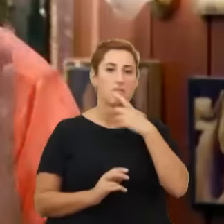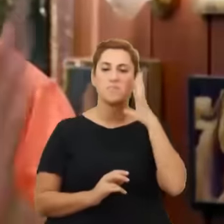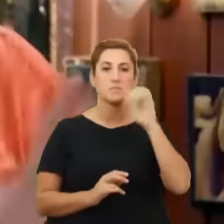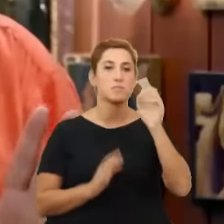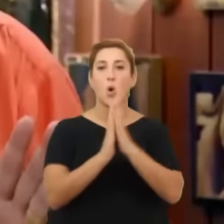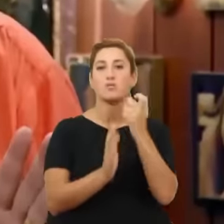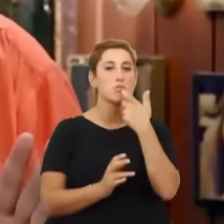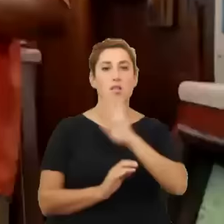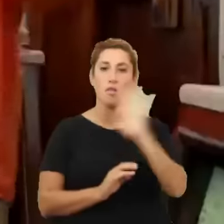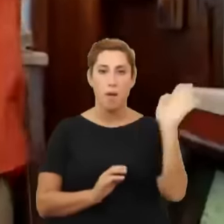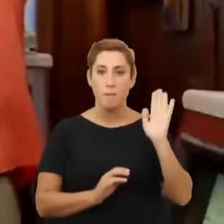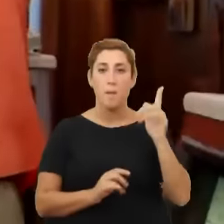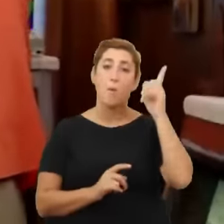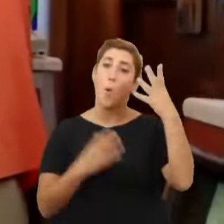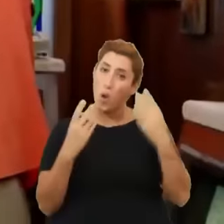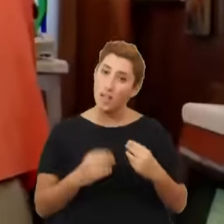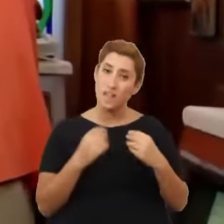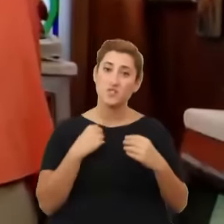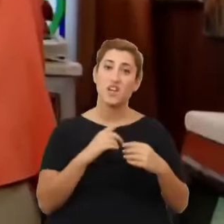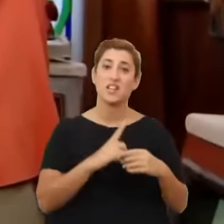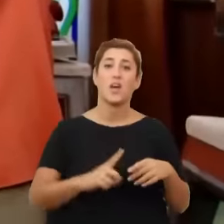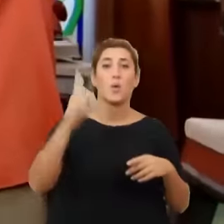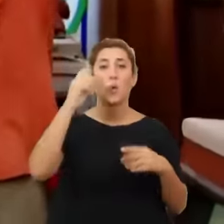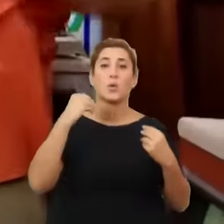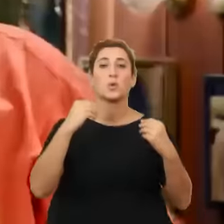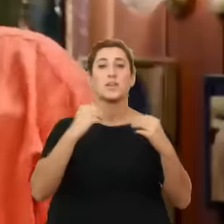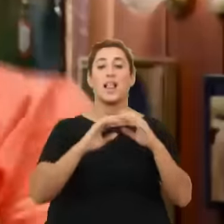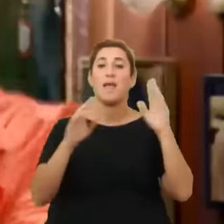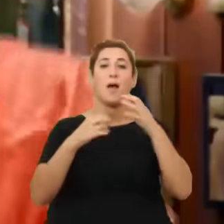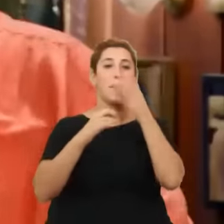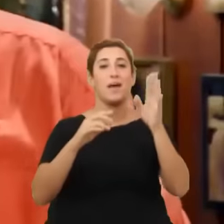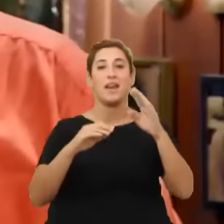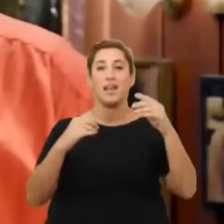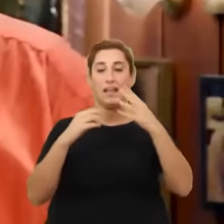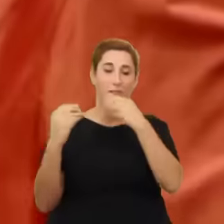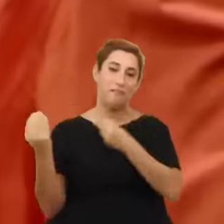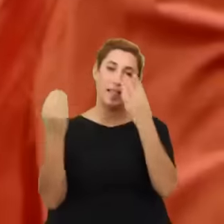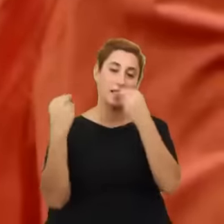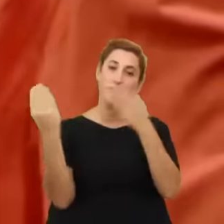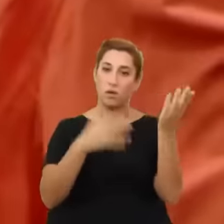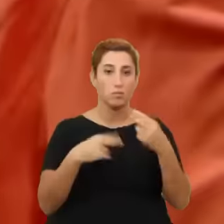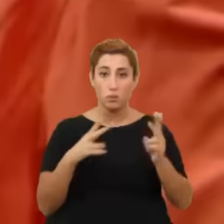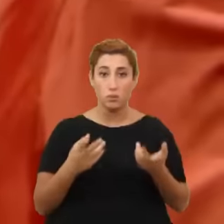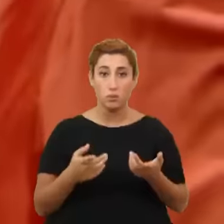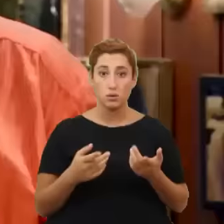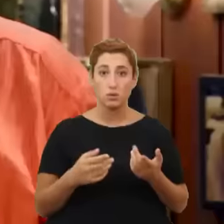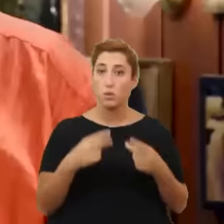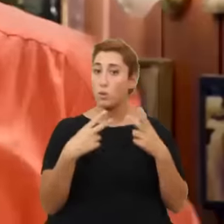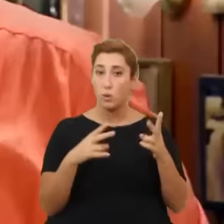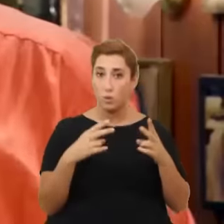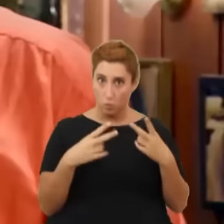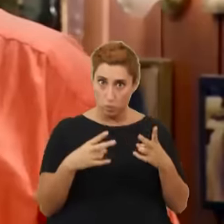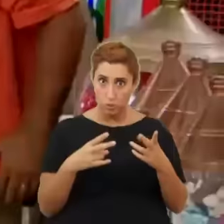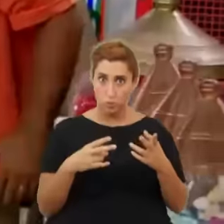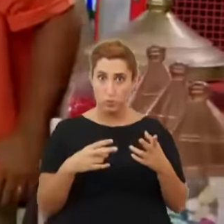kimsine. Özür mü özür dilemem. Oldu olacak yaptı. Emit de bir daha kocaman çelik. Onu götürüyorum o zaman. Olur. İslah olur. Olur